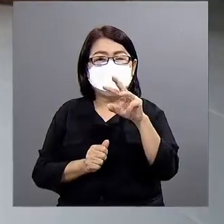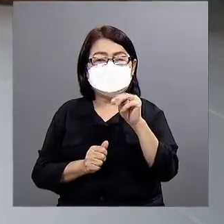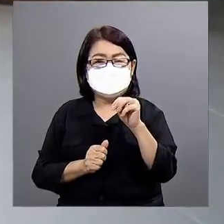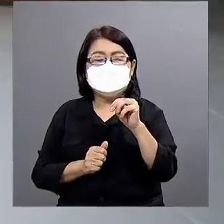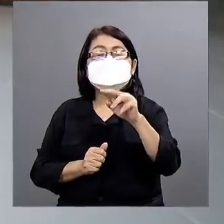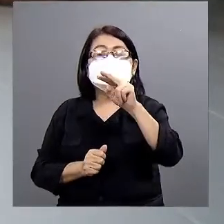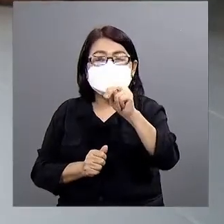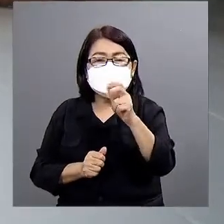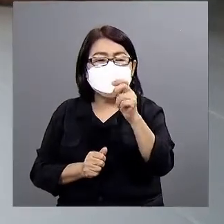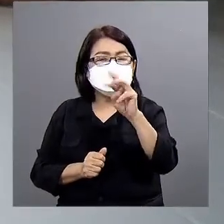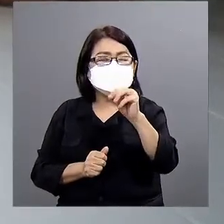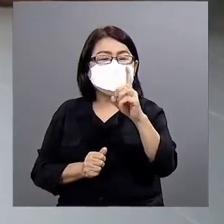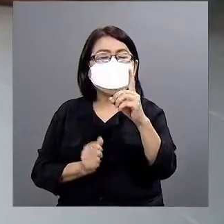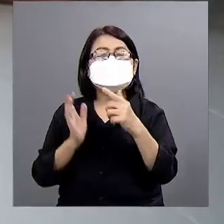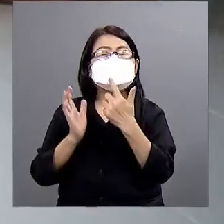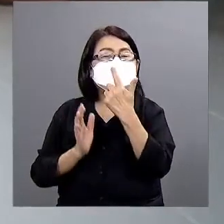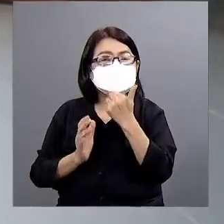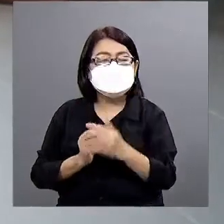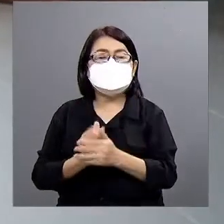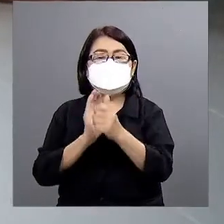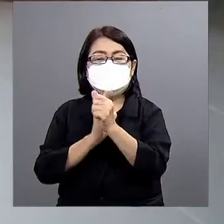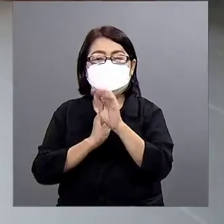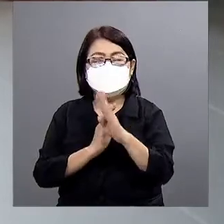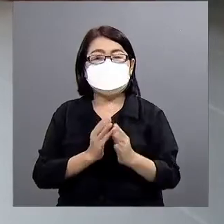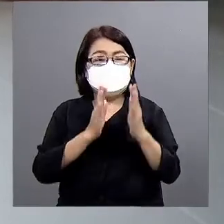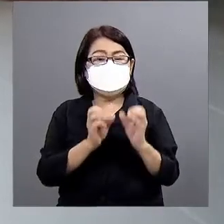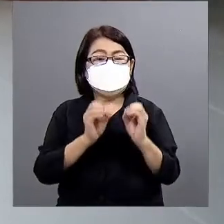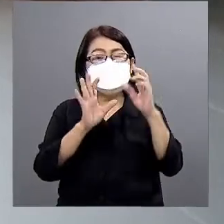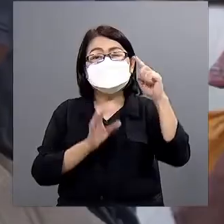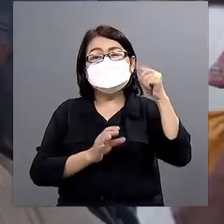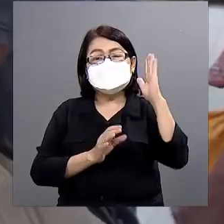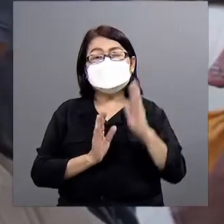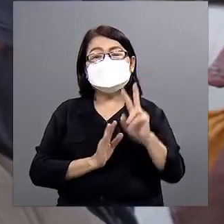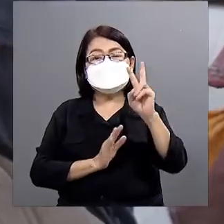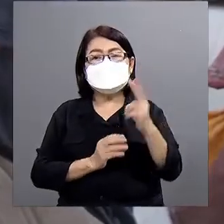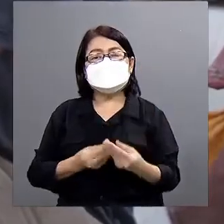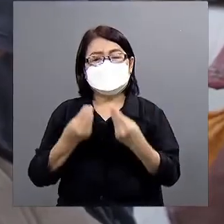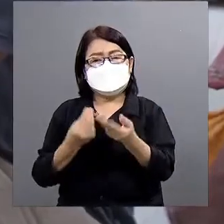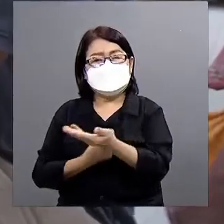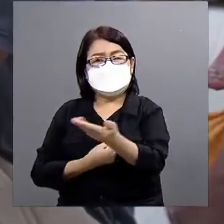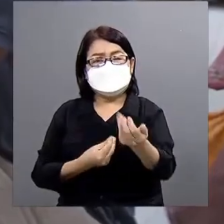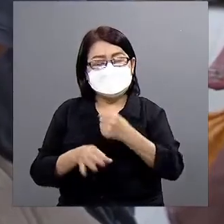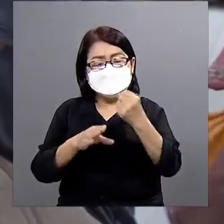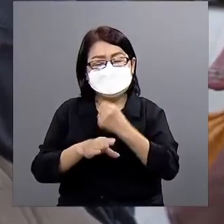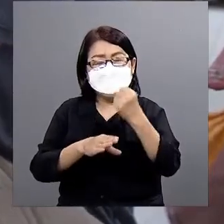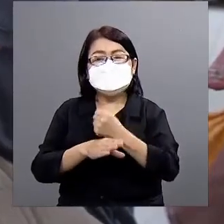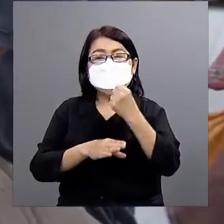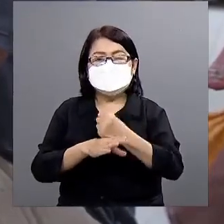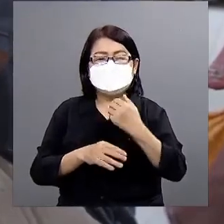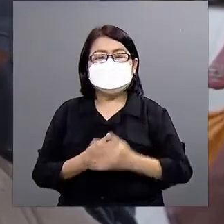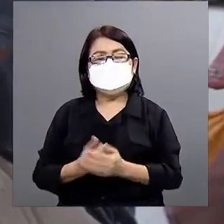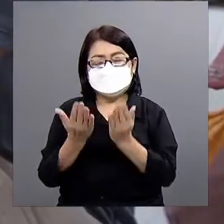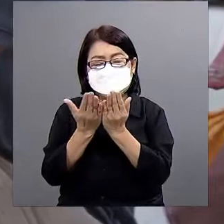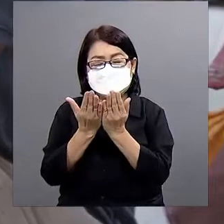จุ้ยและพี่ออนที่เด็กๆ เรียกคุณครูเปิดให้ทุกคนมาฝึกเป็นนักอ่านตัวน้อย มีเพื่อนชื่อว่